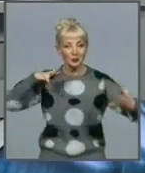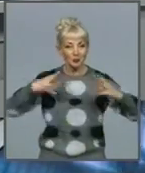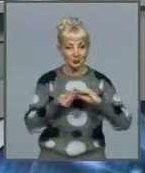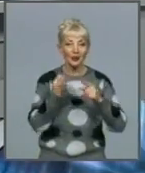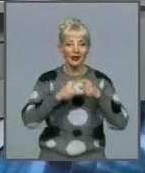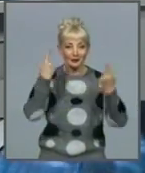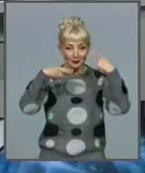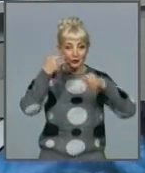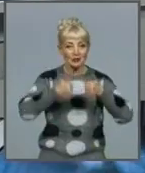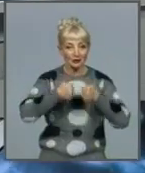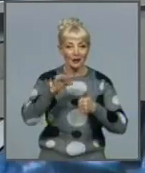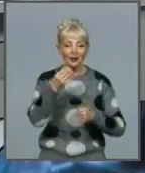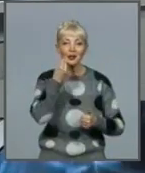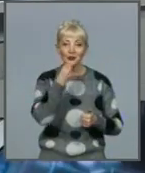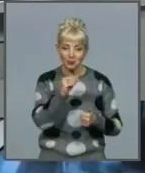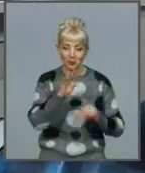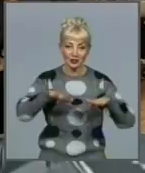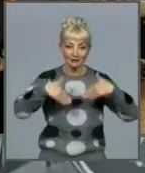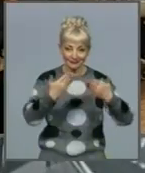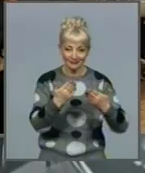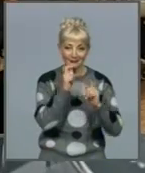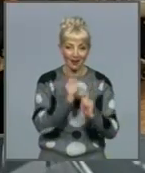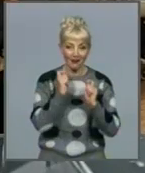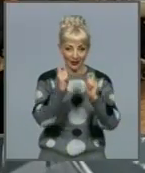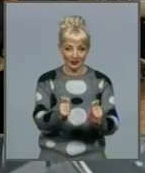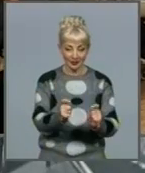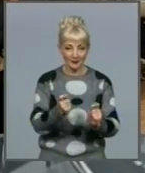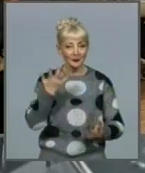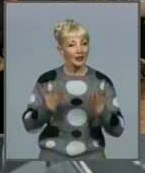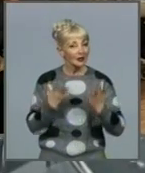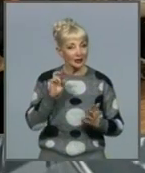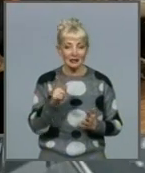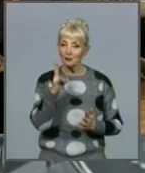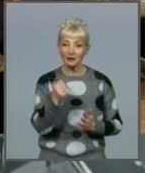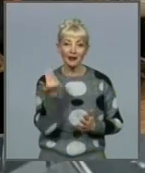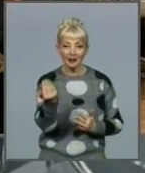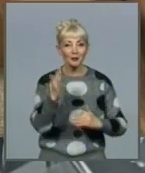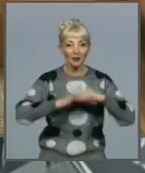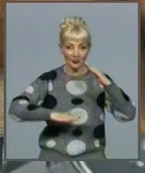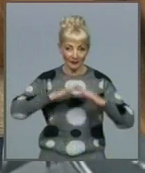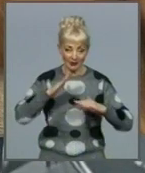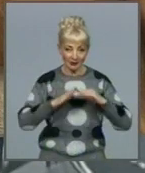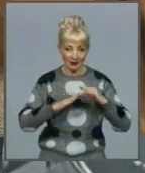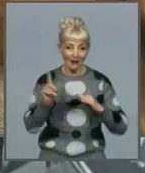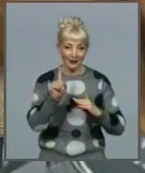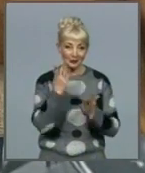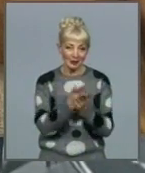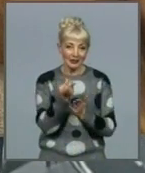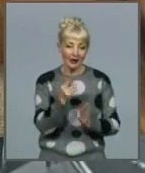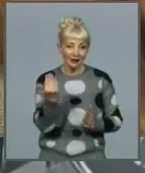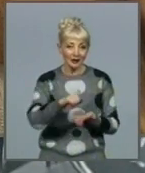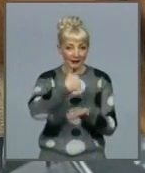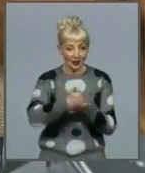і кращі автори отримали нагороди. Якби не їхня професія, що є для них головною в житті, всі